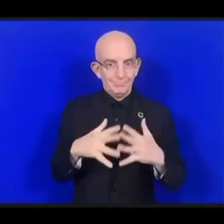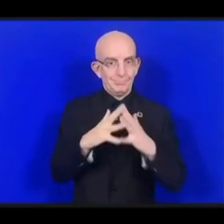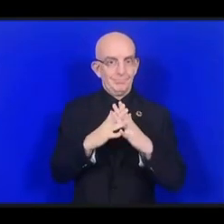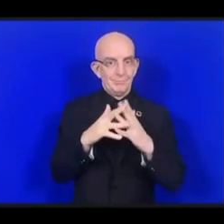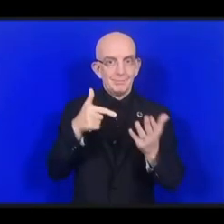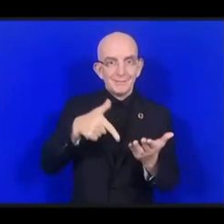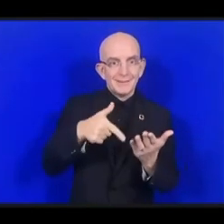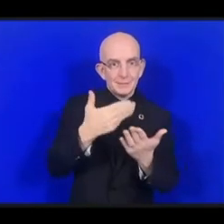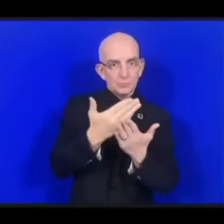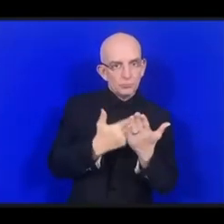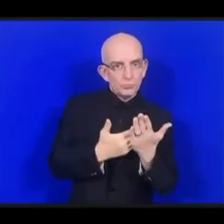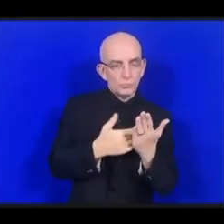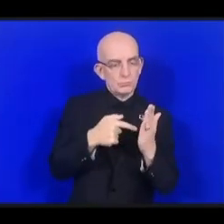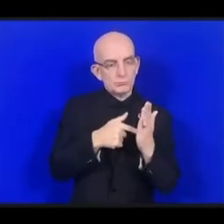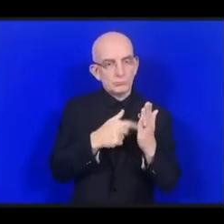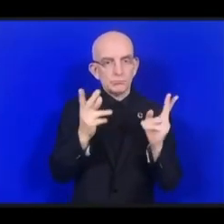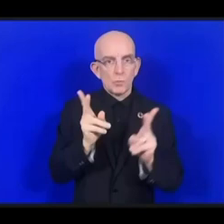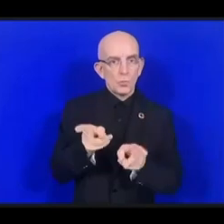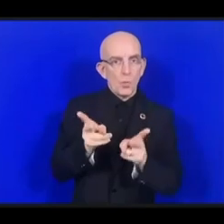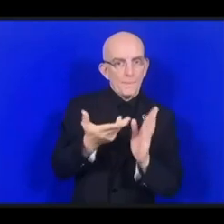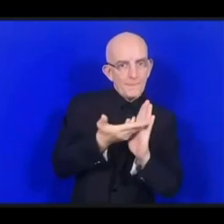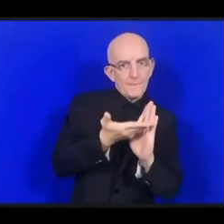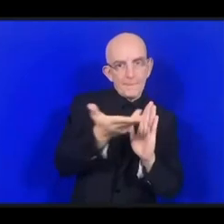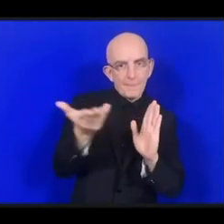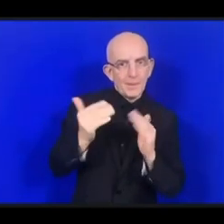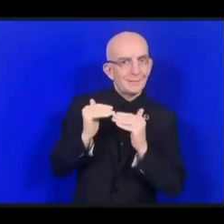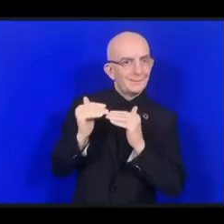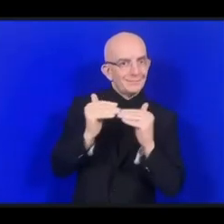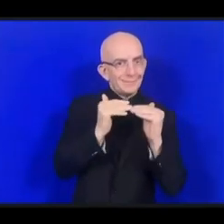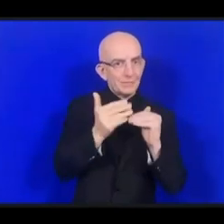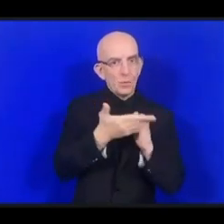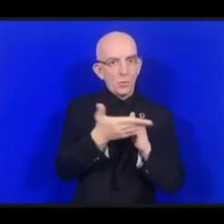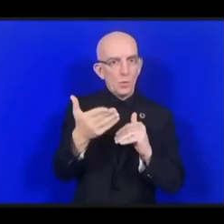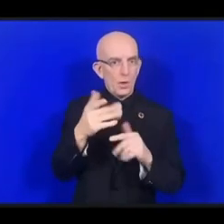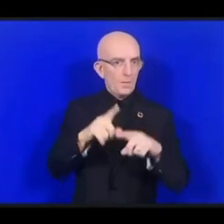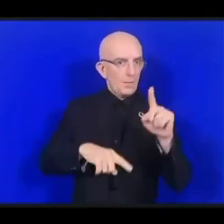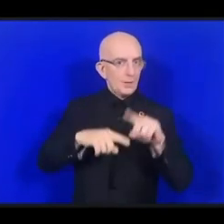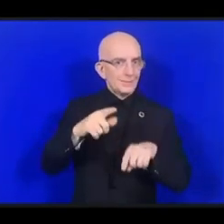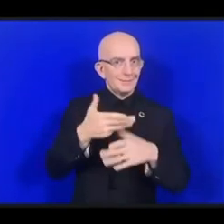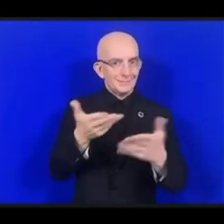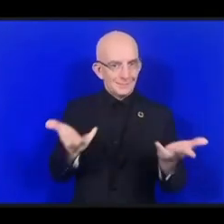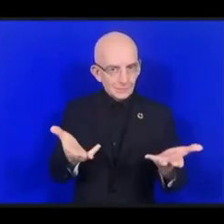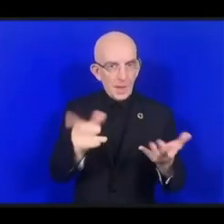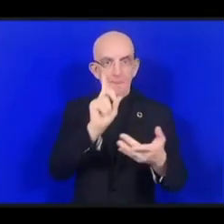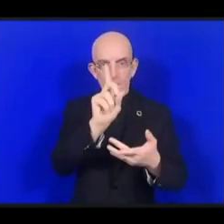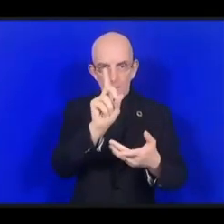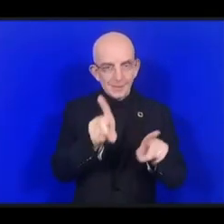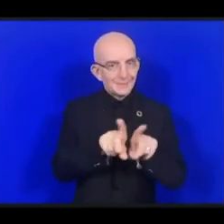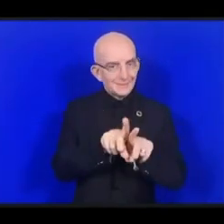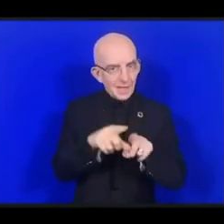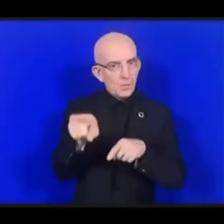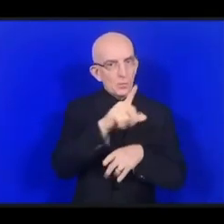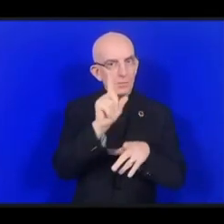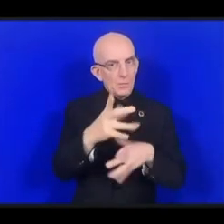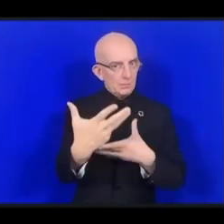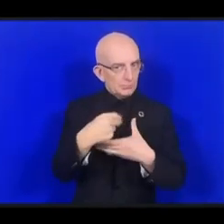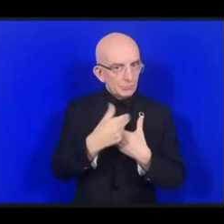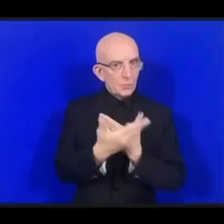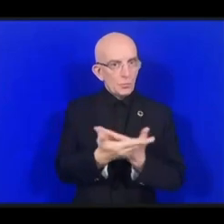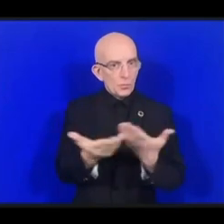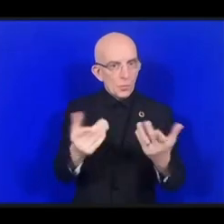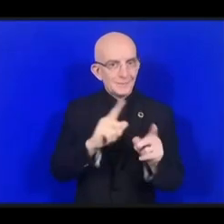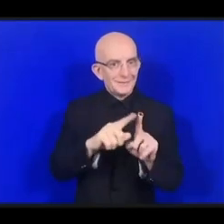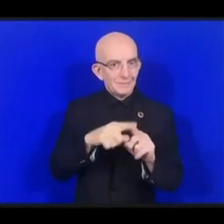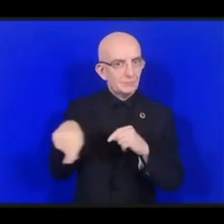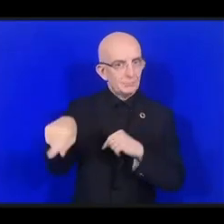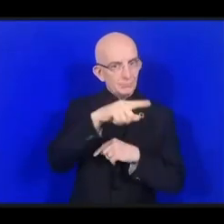をこのこういった競合にえ競技に参加させ今後のAIを感じるべきだ考えるべき